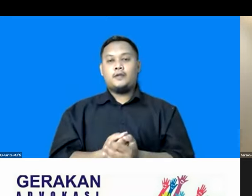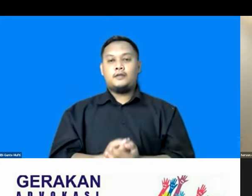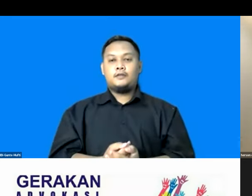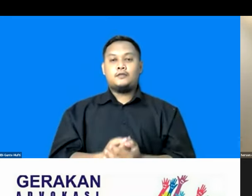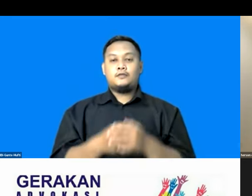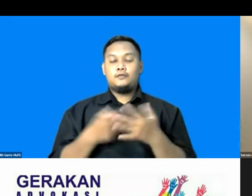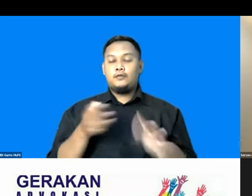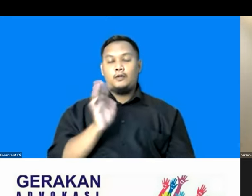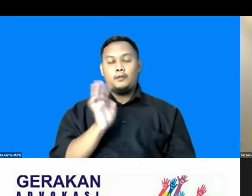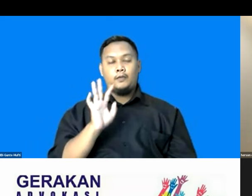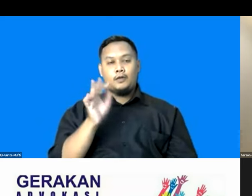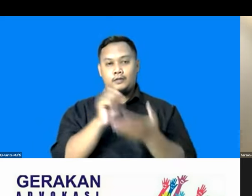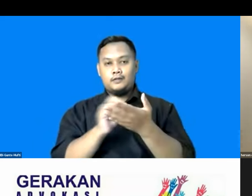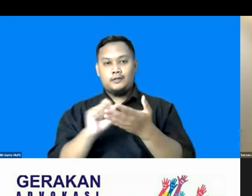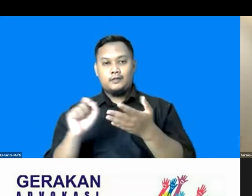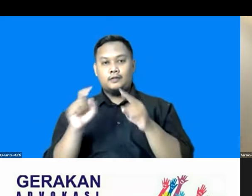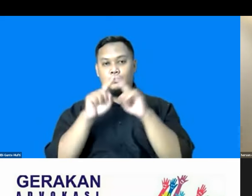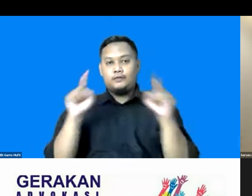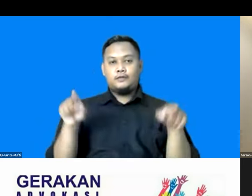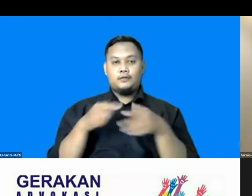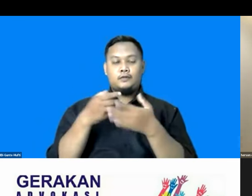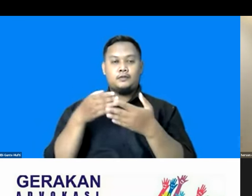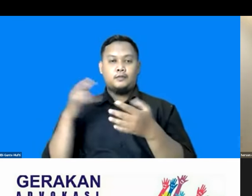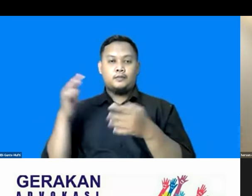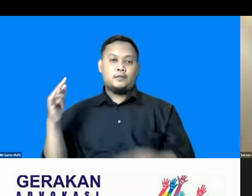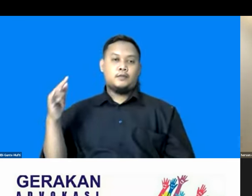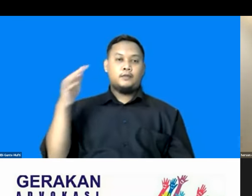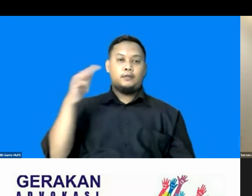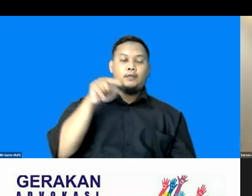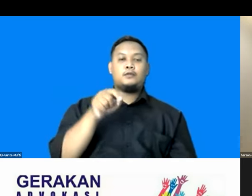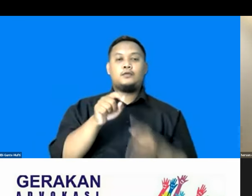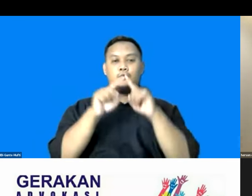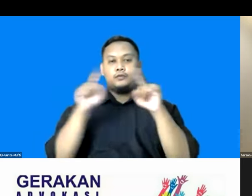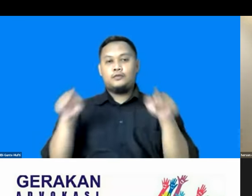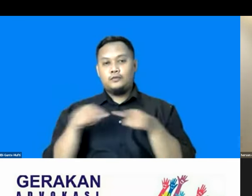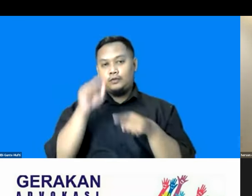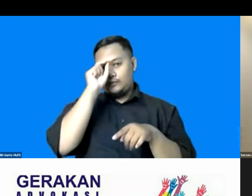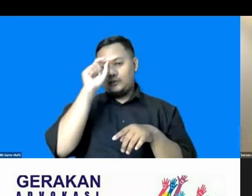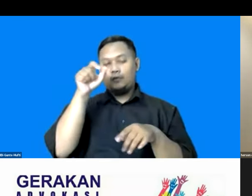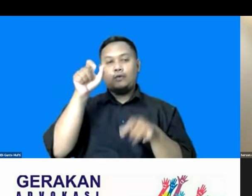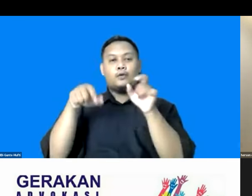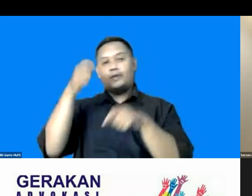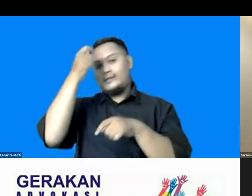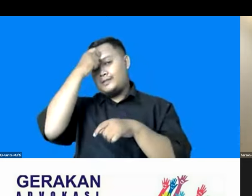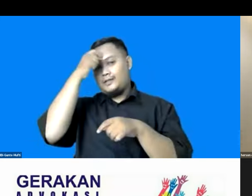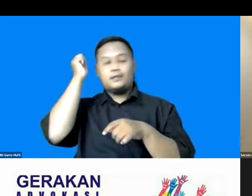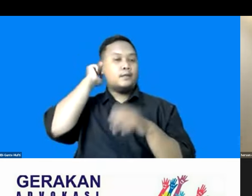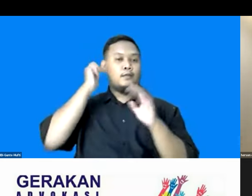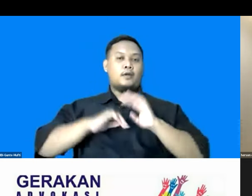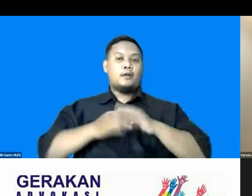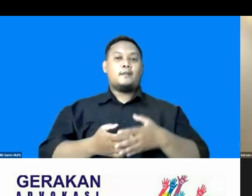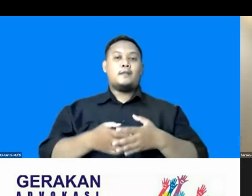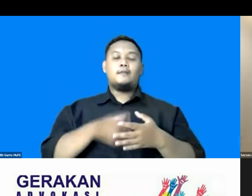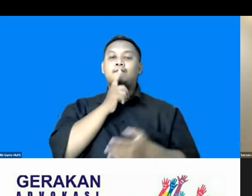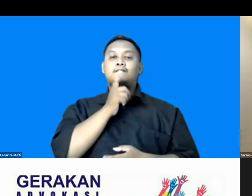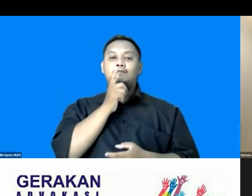lagi kawan-kawan menandatangani surat sebelum terbang. Karena surat itu hanya dikhususkan untuk orang sakit, ibu hamil, dan lansia. Sedangkan